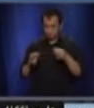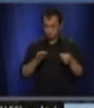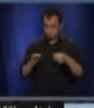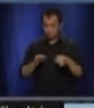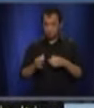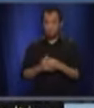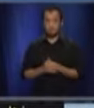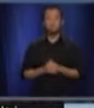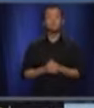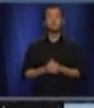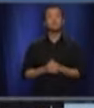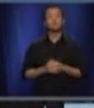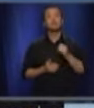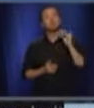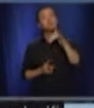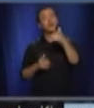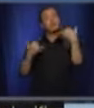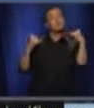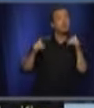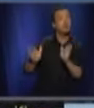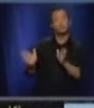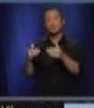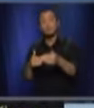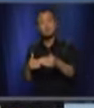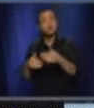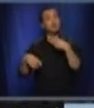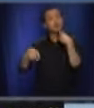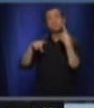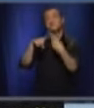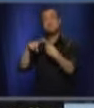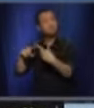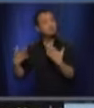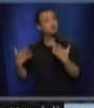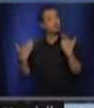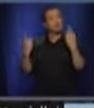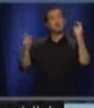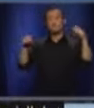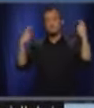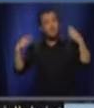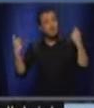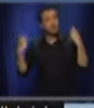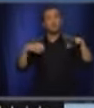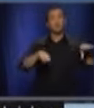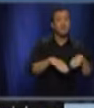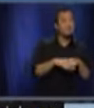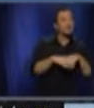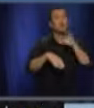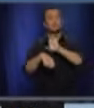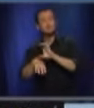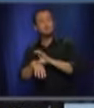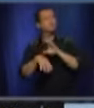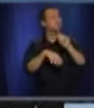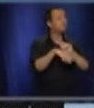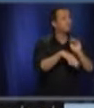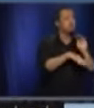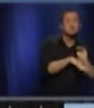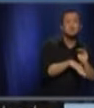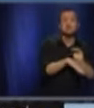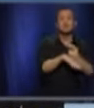Pour les événements dans les salles louées, les lieux de culte, les événements festifs, les mariages, les